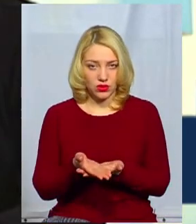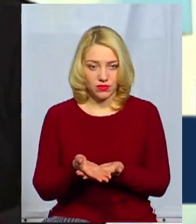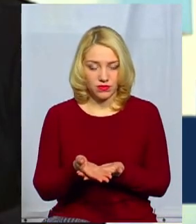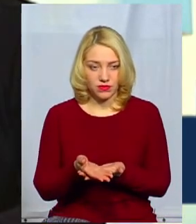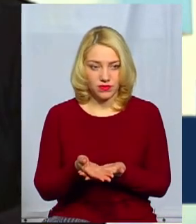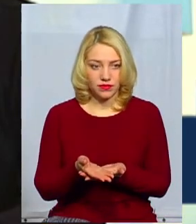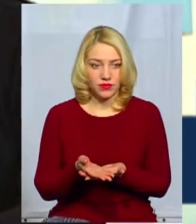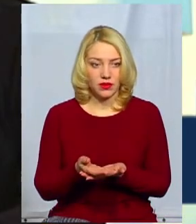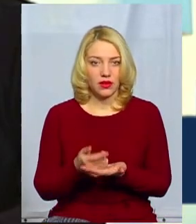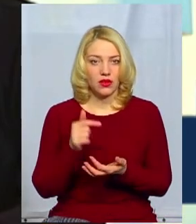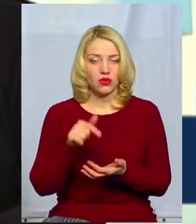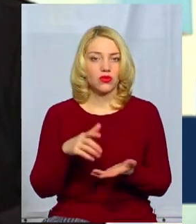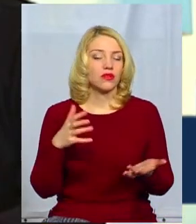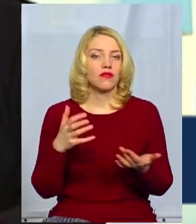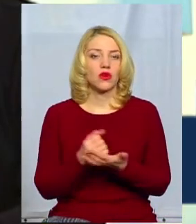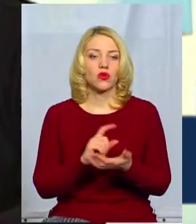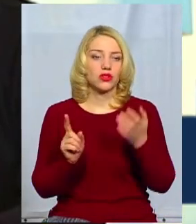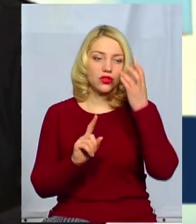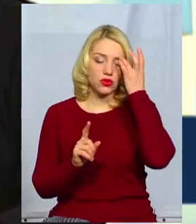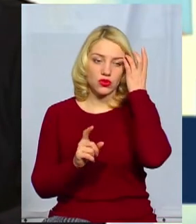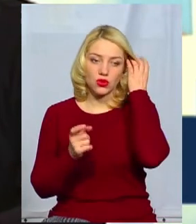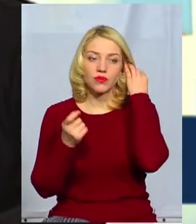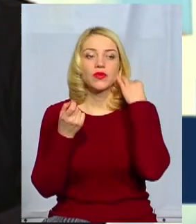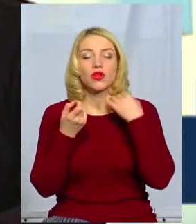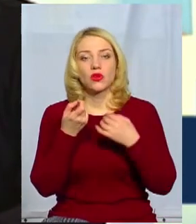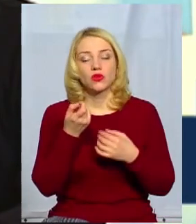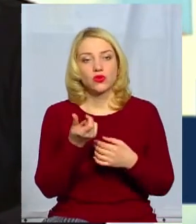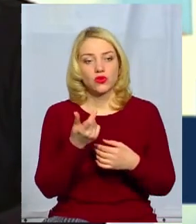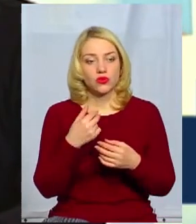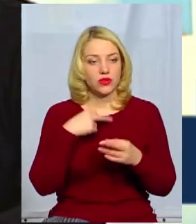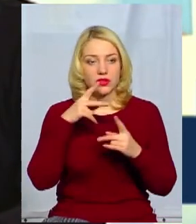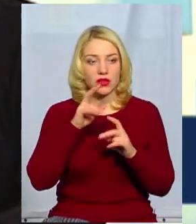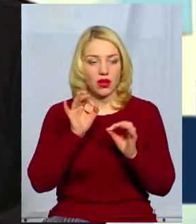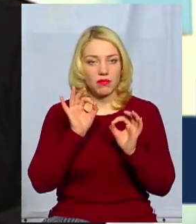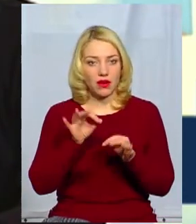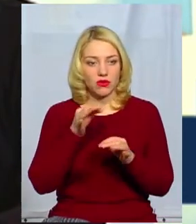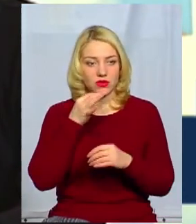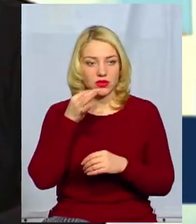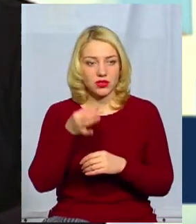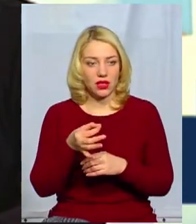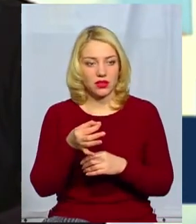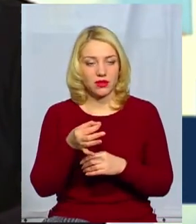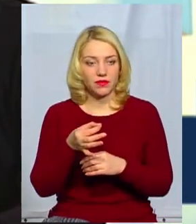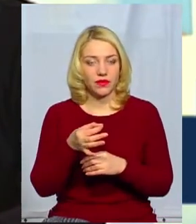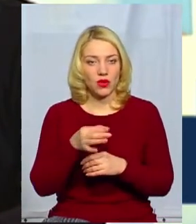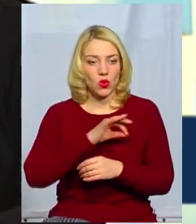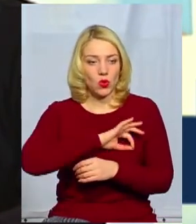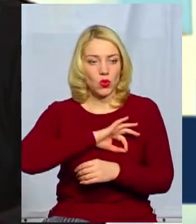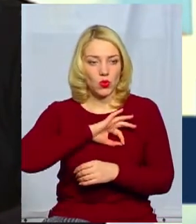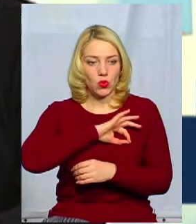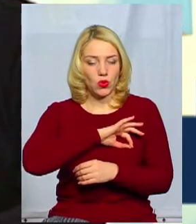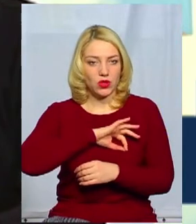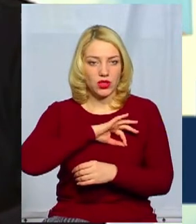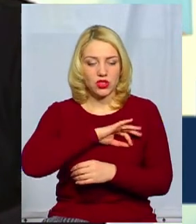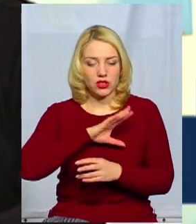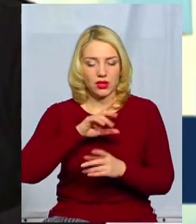І тут виходить, що я трошки не, ну я не знаю, як правильно сказати, юридичну оцінку